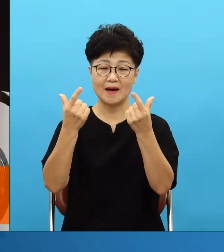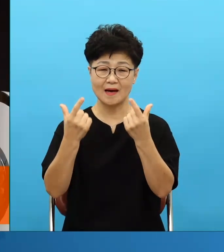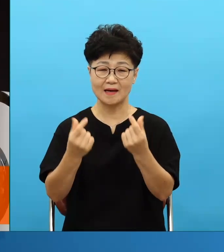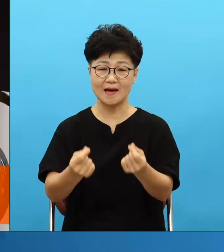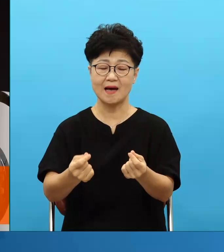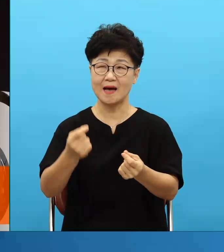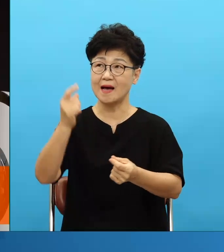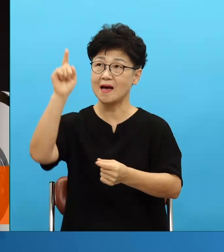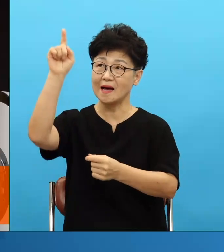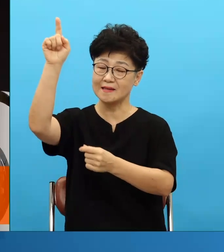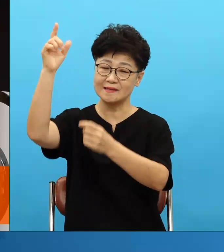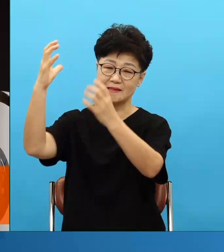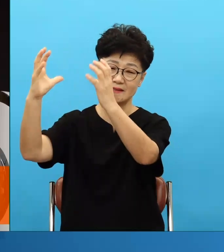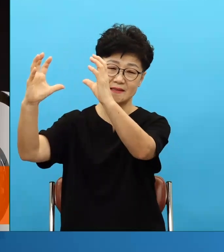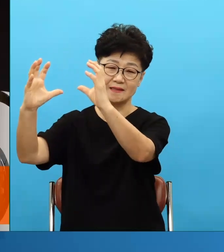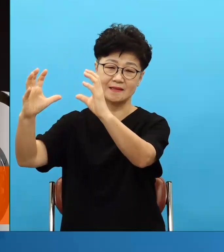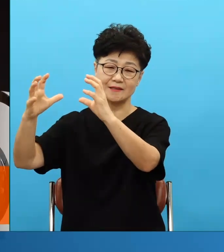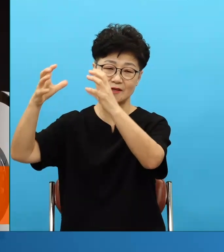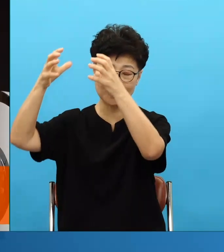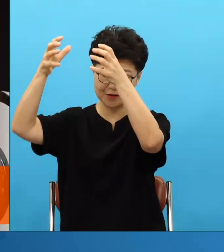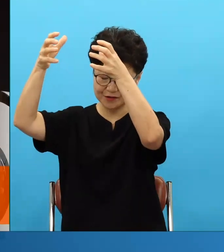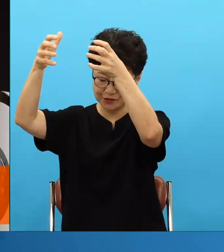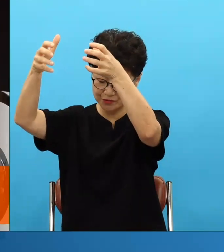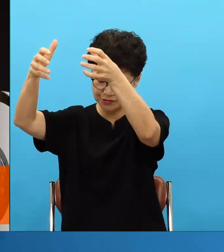이와 같이